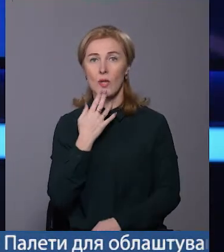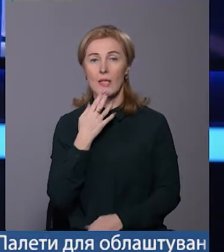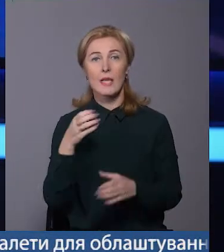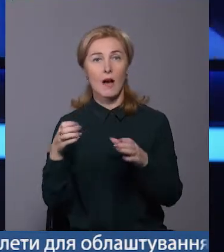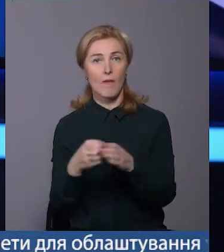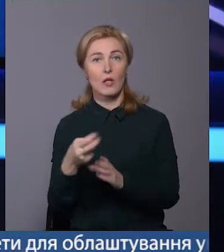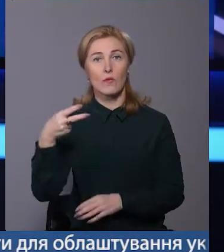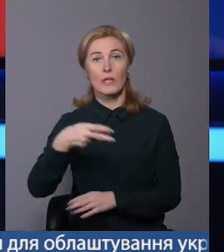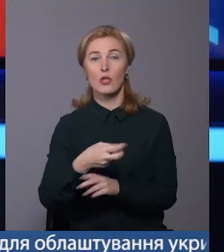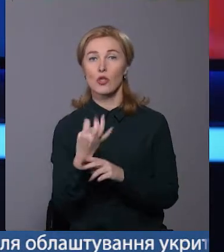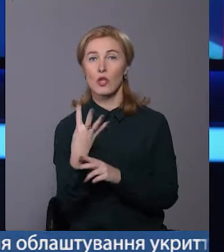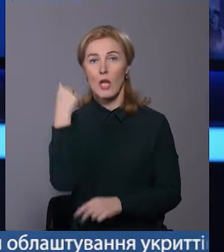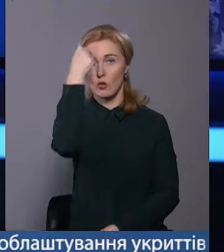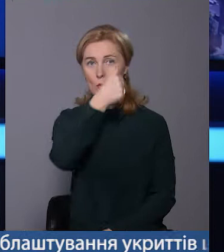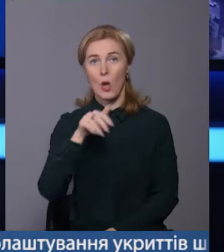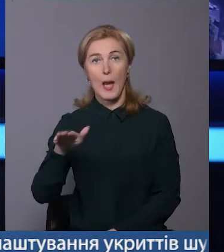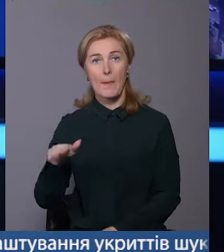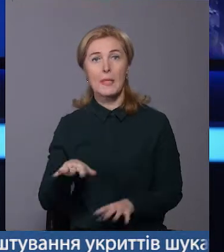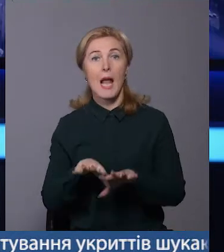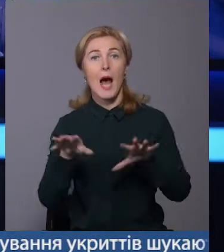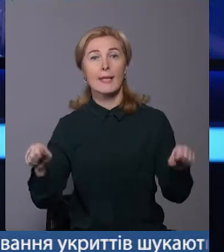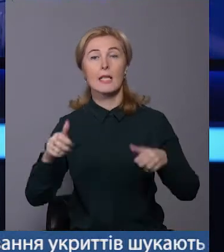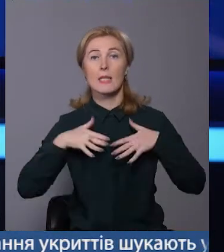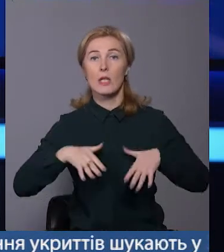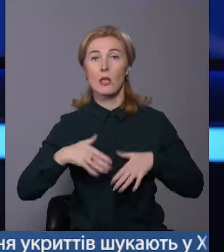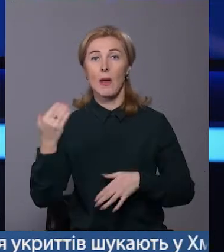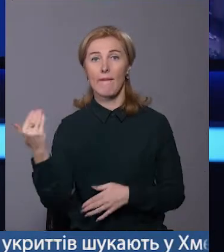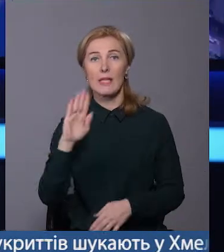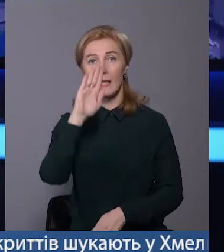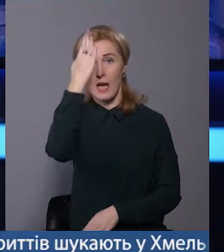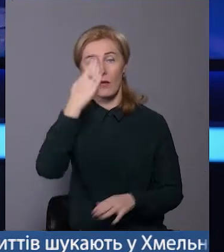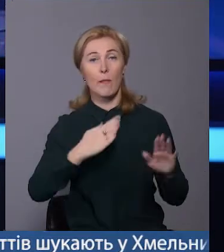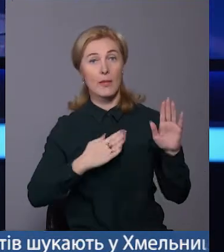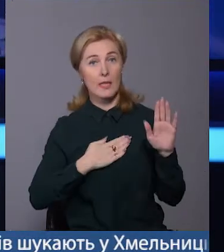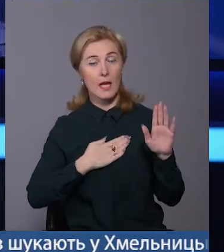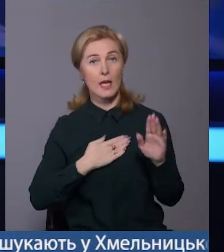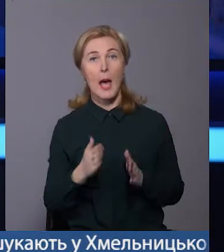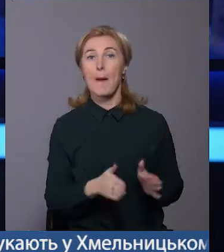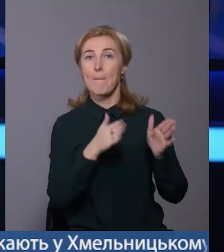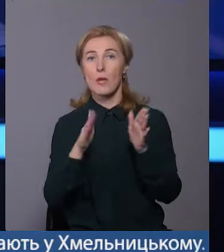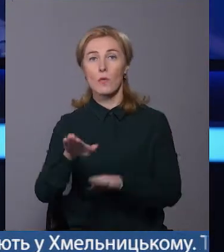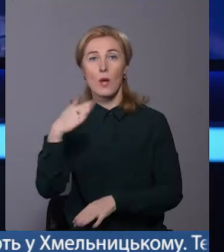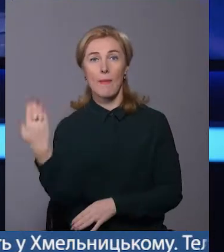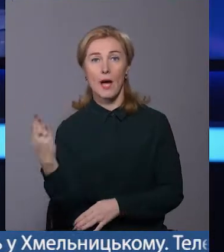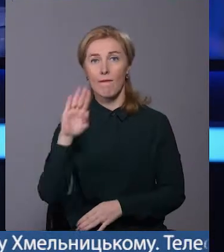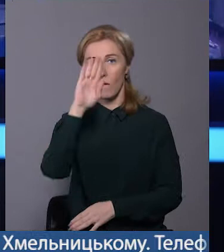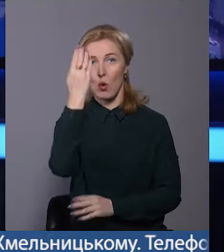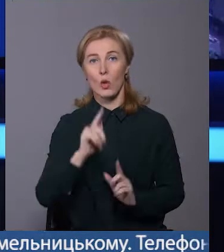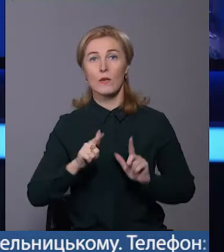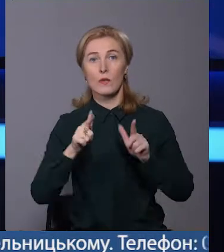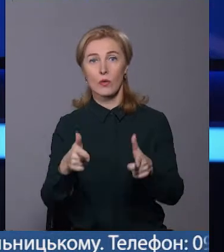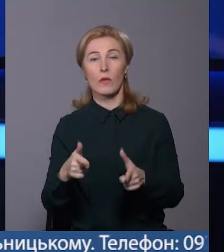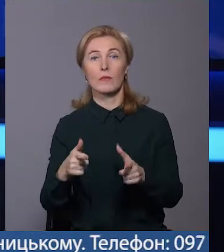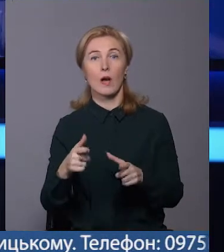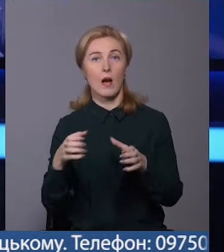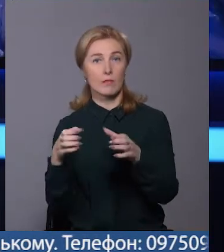У 2014 році після анексії Криму він зрадив присязі. Прийшов на бік ворога і вступив до